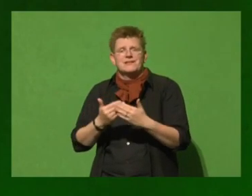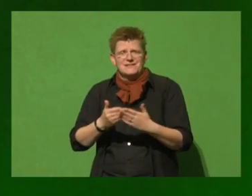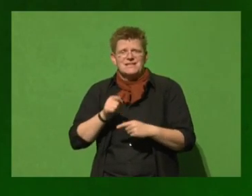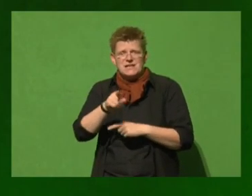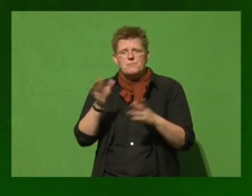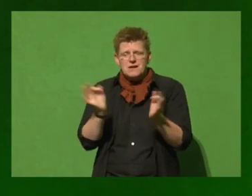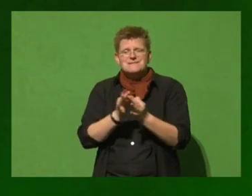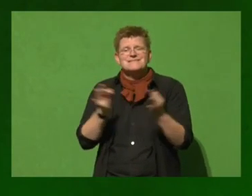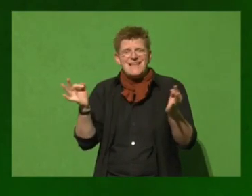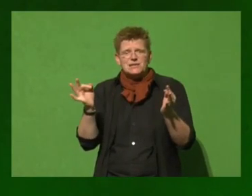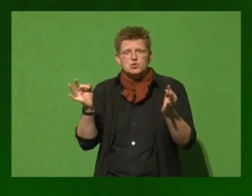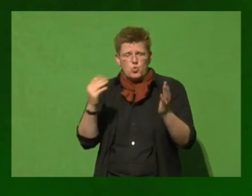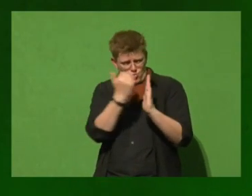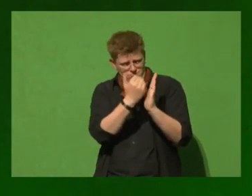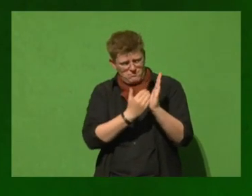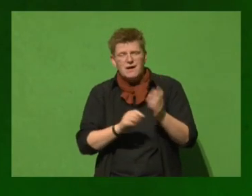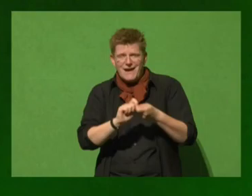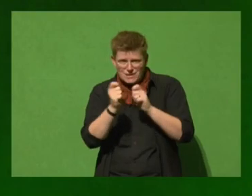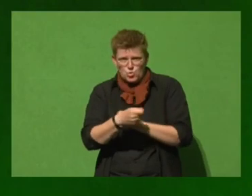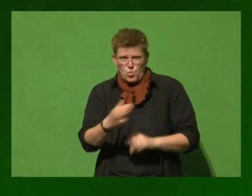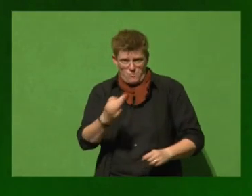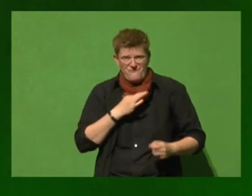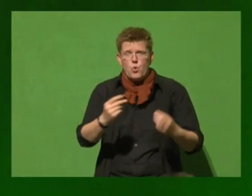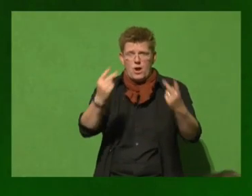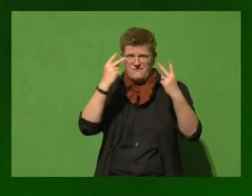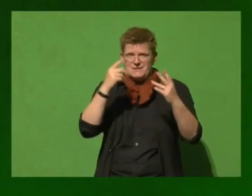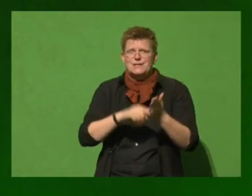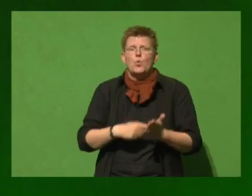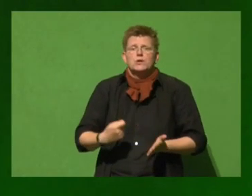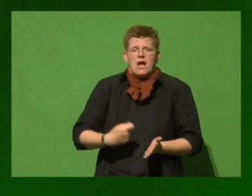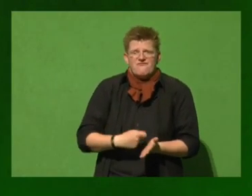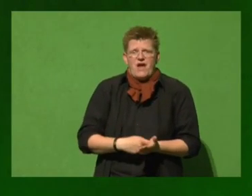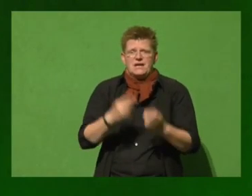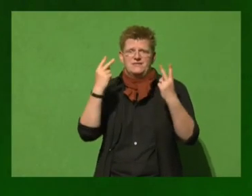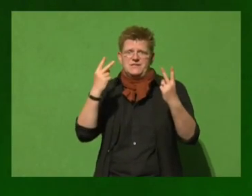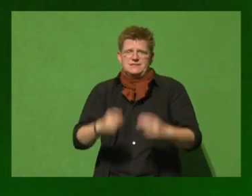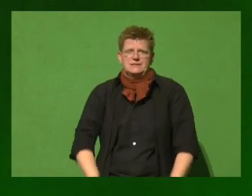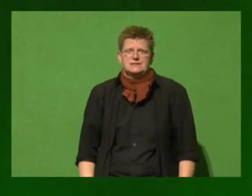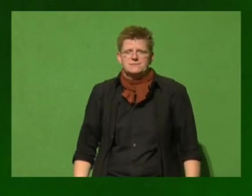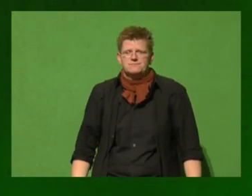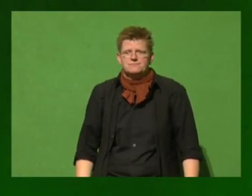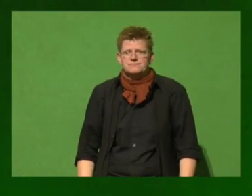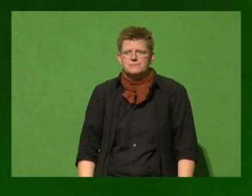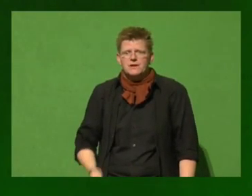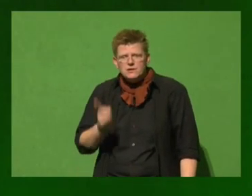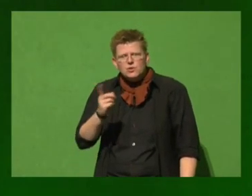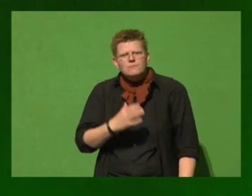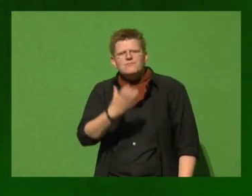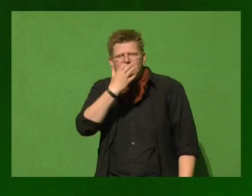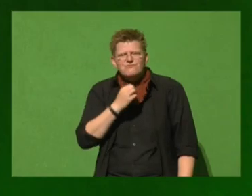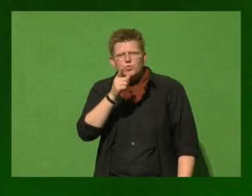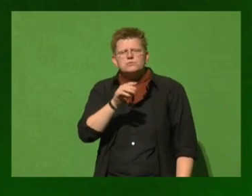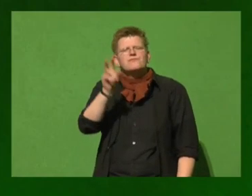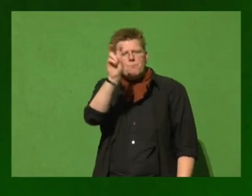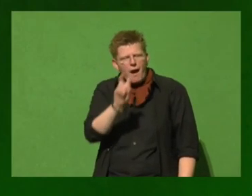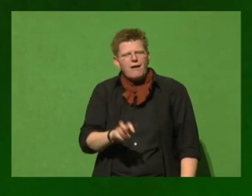eigentlich noch wichtiger, weil Werte wichtig sind. Wir wollen mit euch diesen Paragraphen ergänzen,